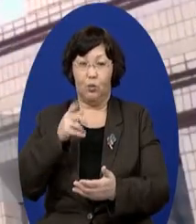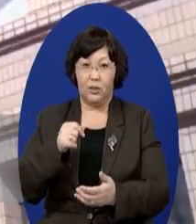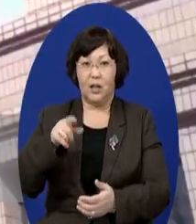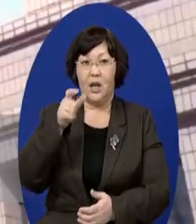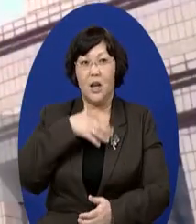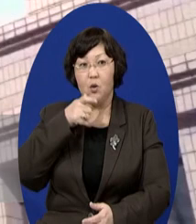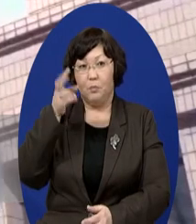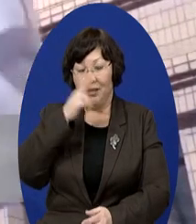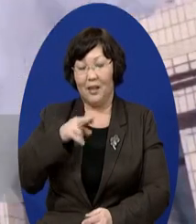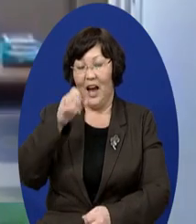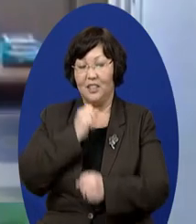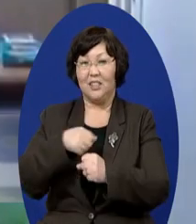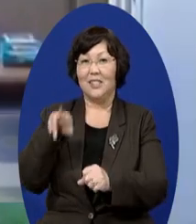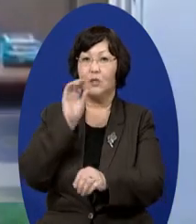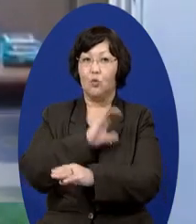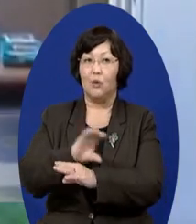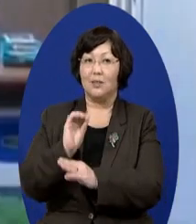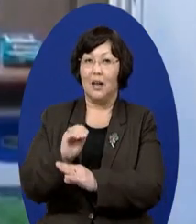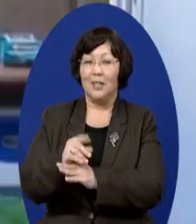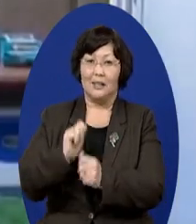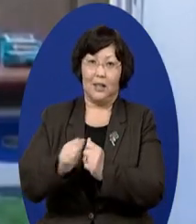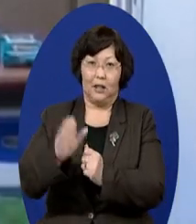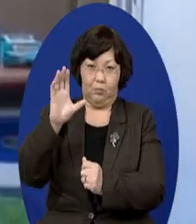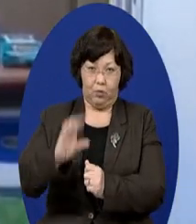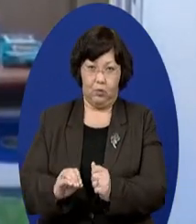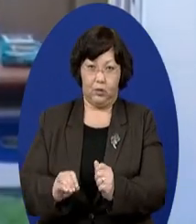зардлыг бууруулж байгаа хэрэг гэж ажиглагчид үзэж байна.